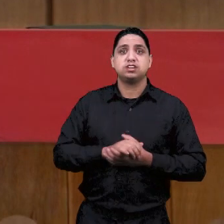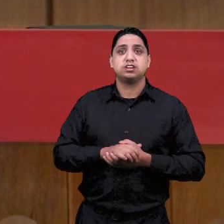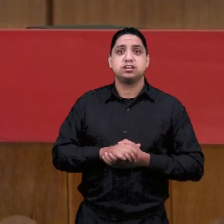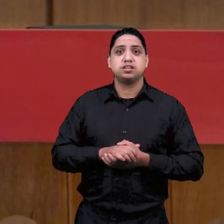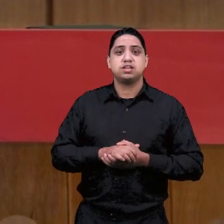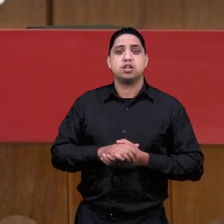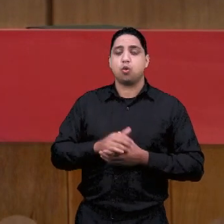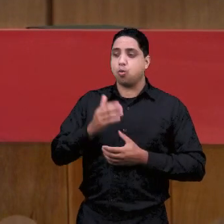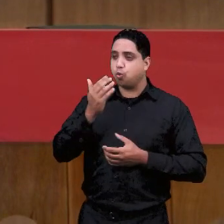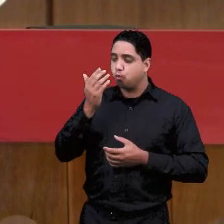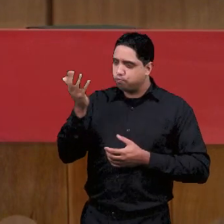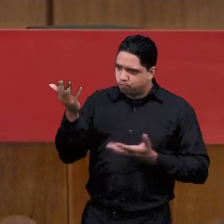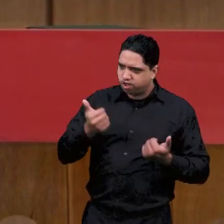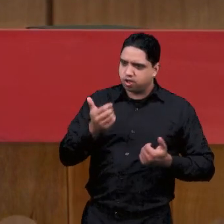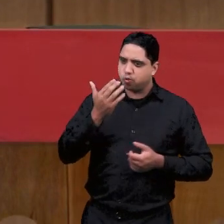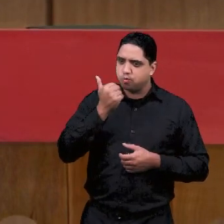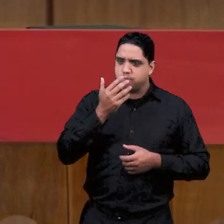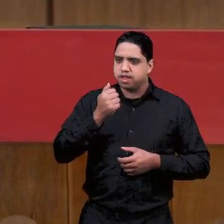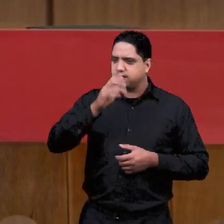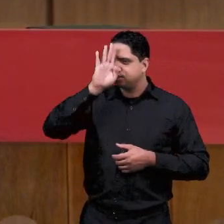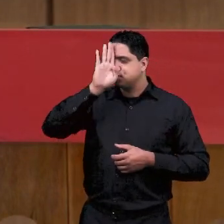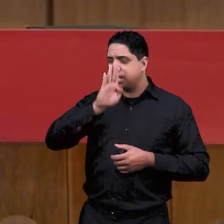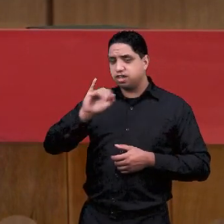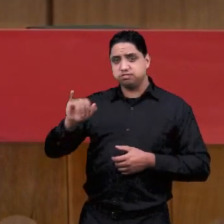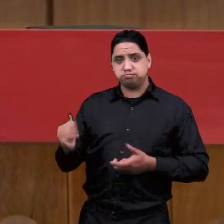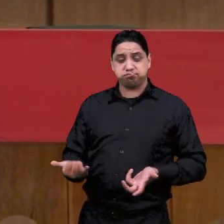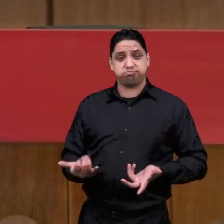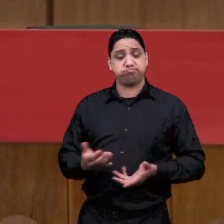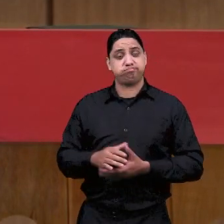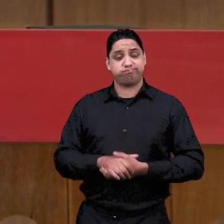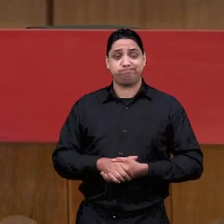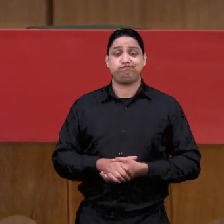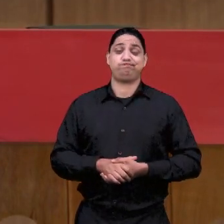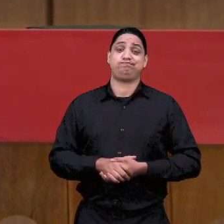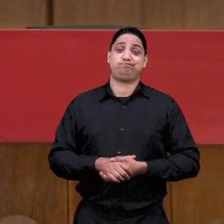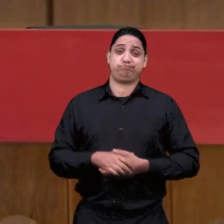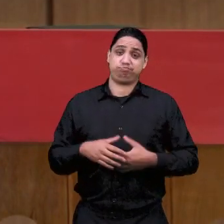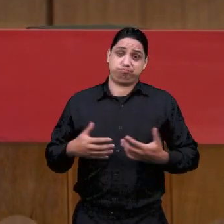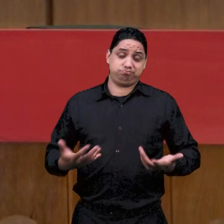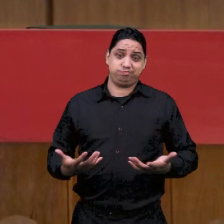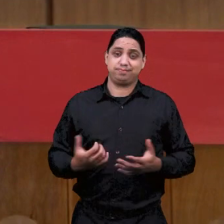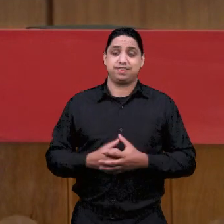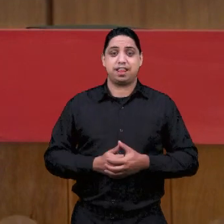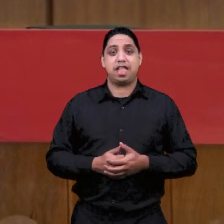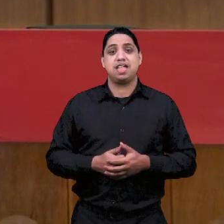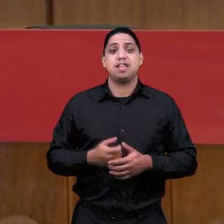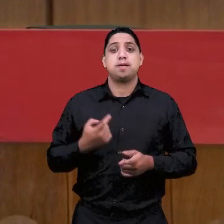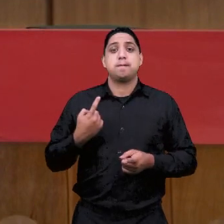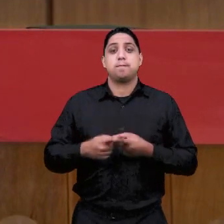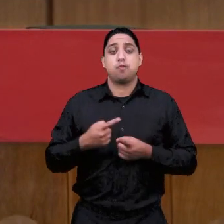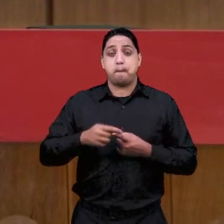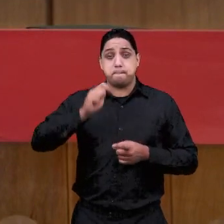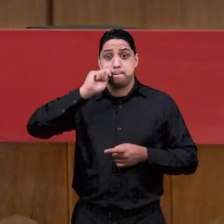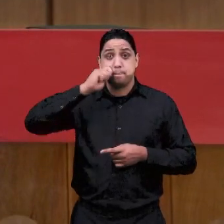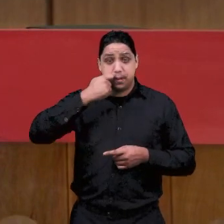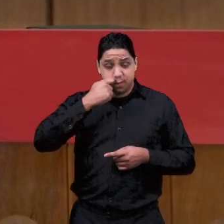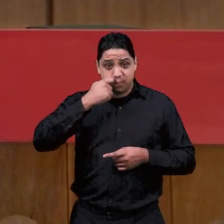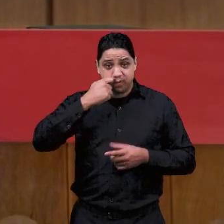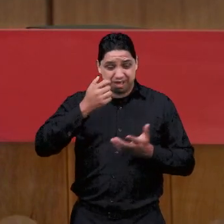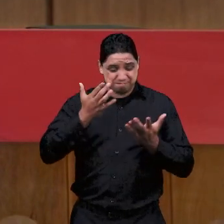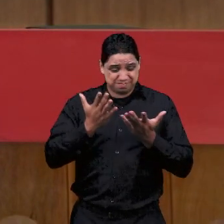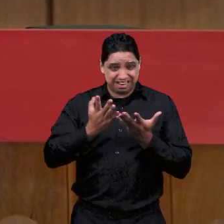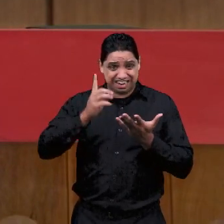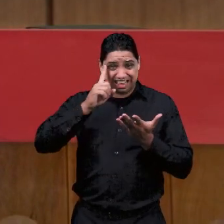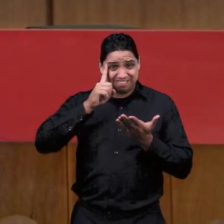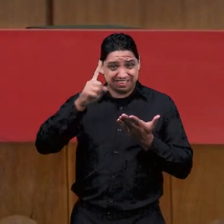prix, hein, j'allais vous poser la question, n'est-ce pas? Sans prix, sans argent, manger. Donc la figure